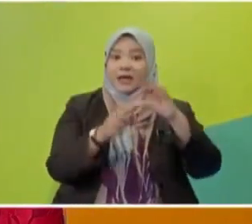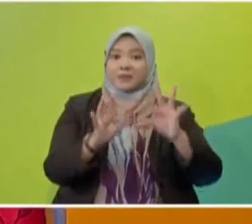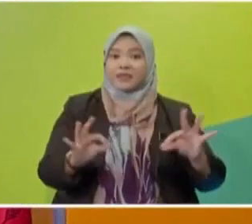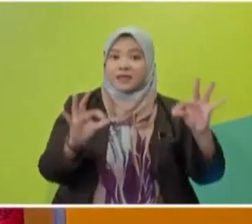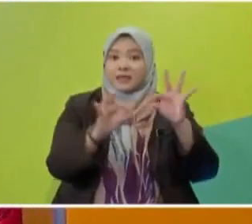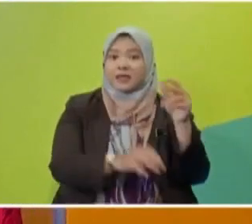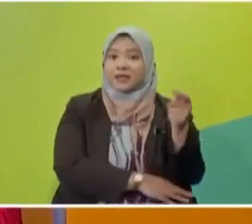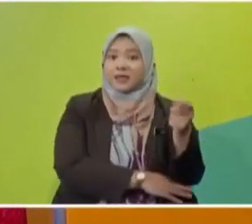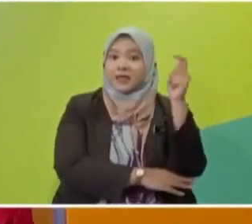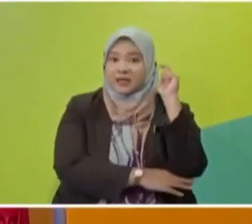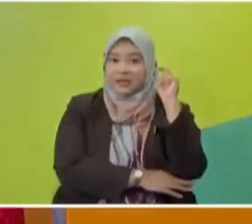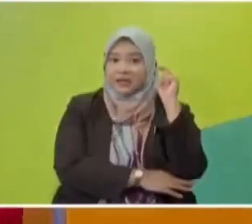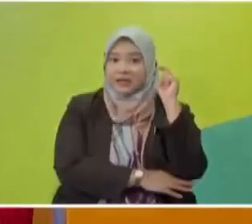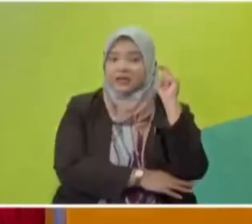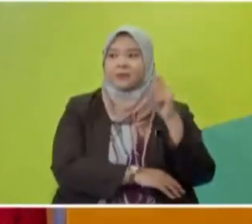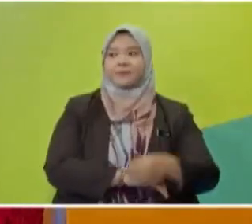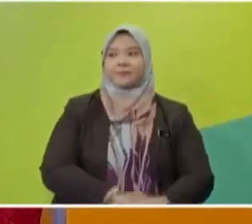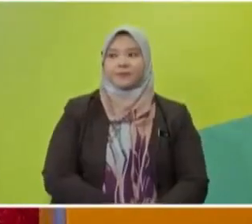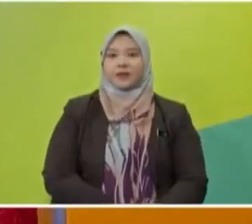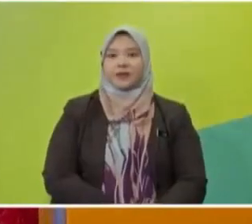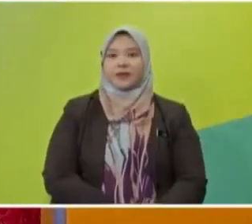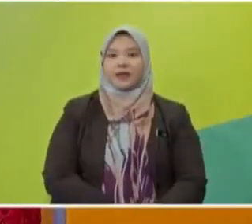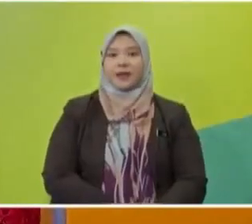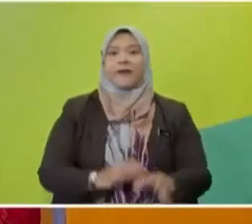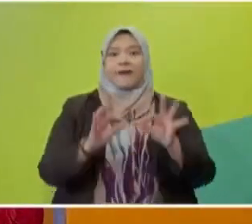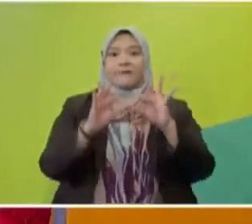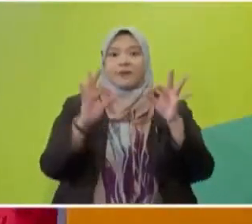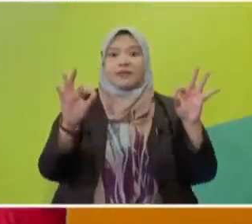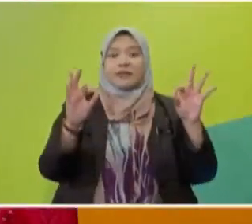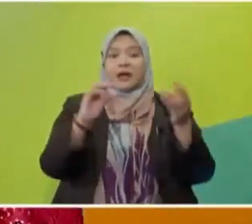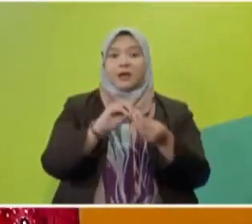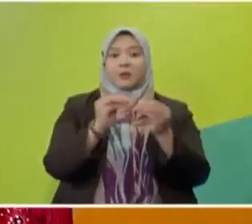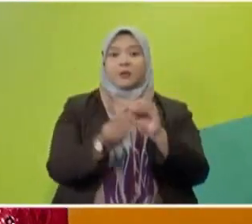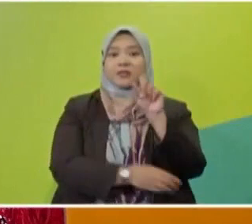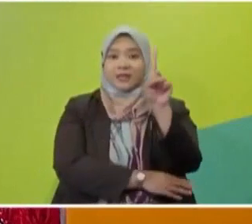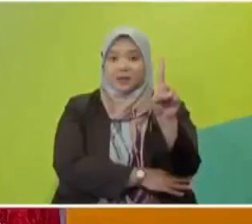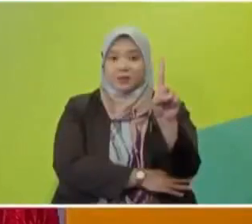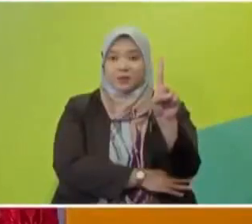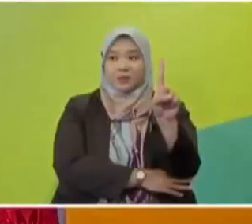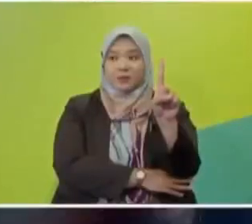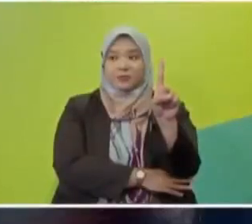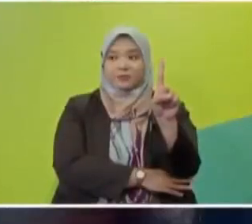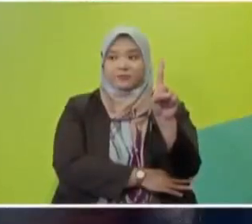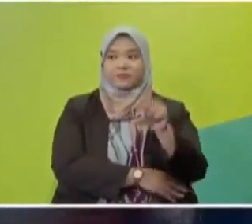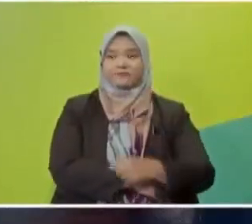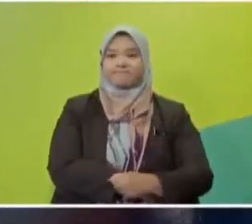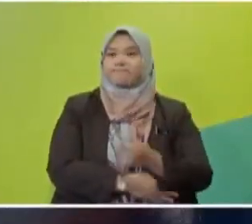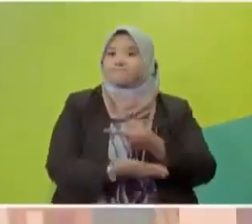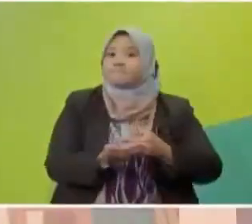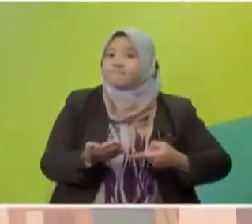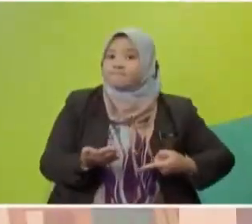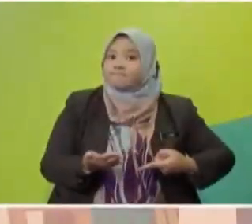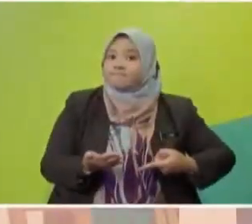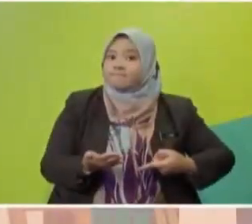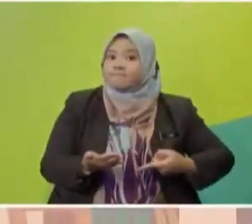tak frasa-frasa tersebut? Ha, siapa yang mulakan cikgu? Ha, okey, Irdina, Irdina dah angkat tangan dulu. Silakan Irdina.